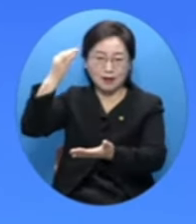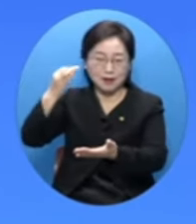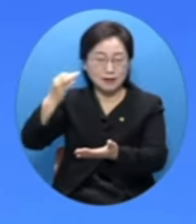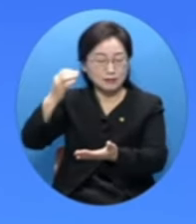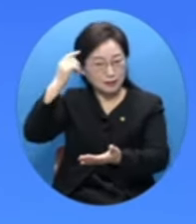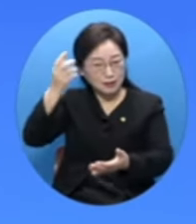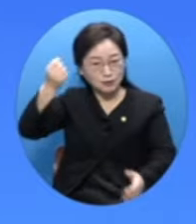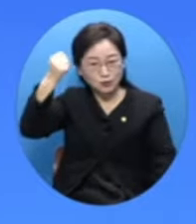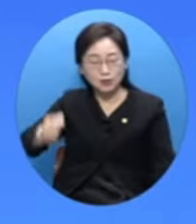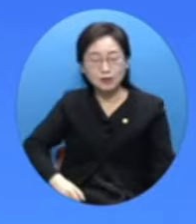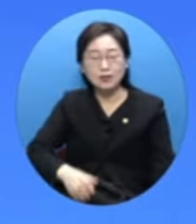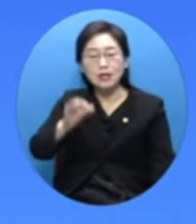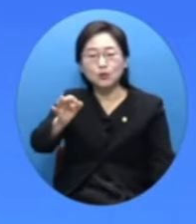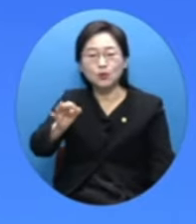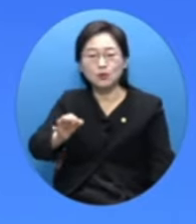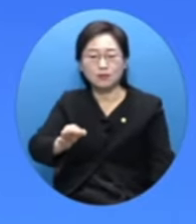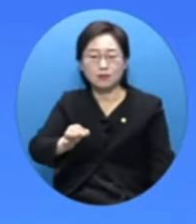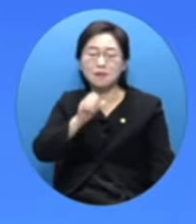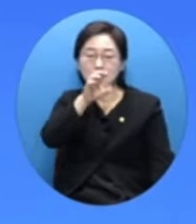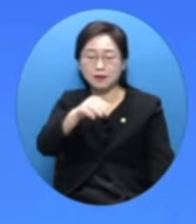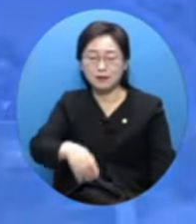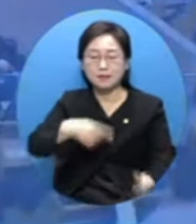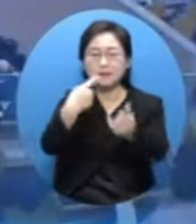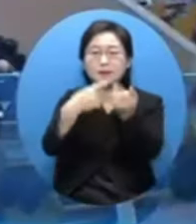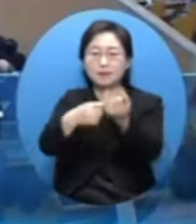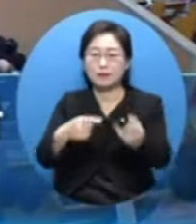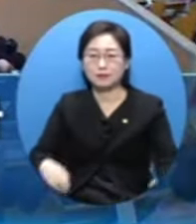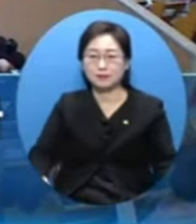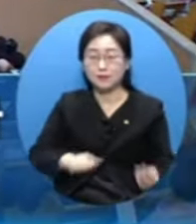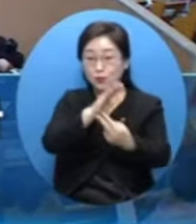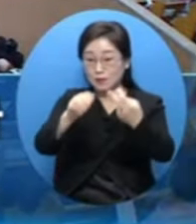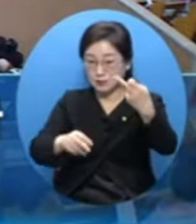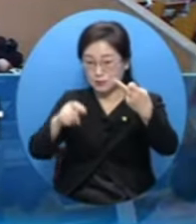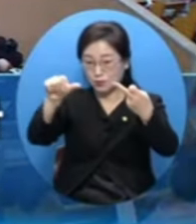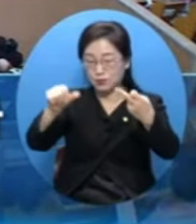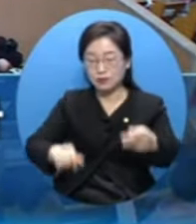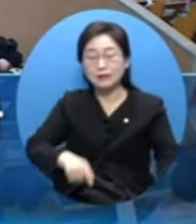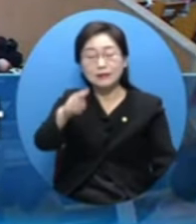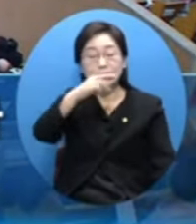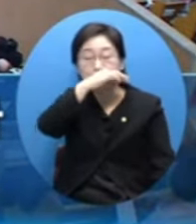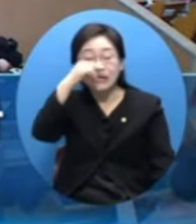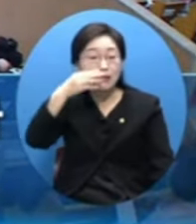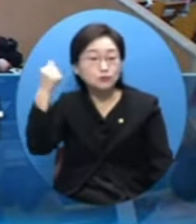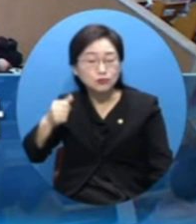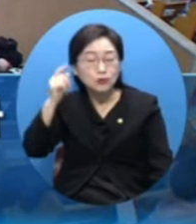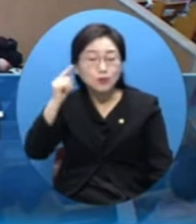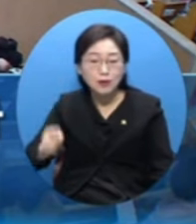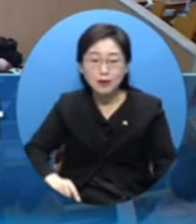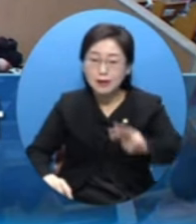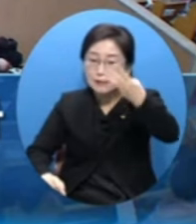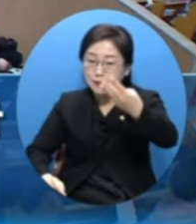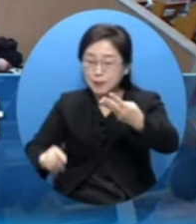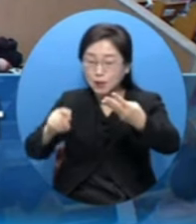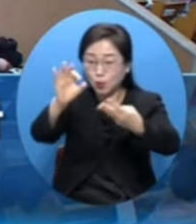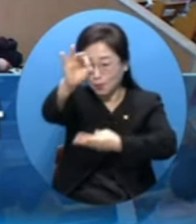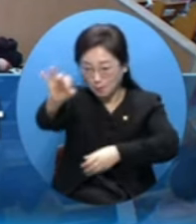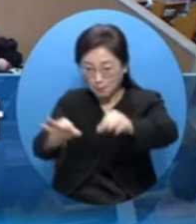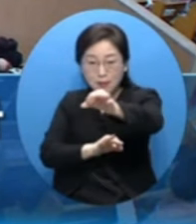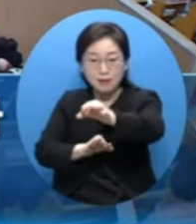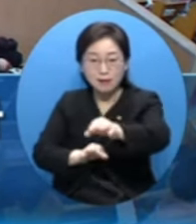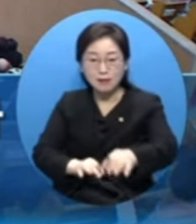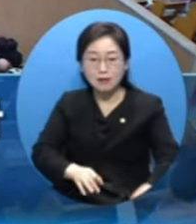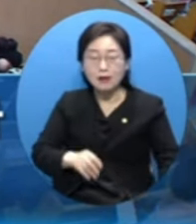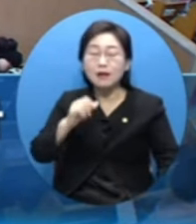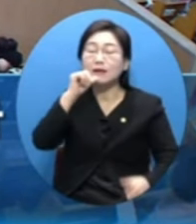그 금액을 얘기하면서 비난합니다. 요한복음 시장 5절에 이 향유를 어찌하여 300데나리온에 팔아